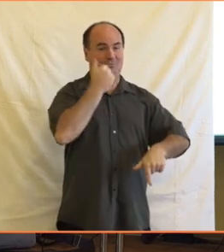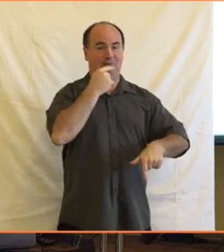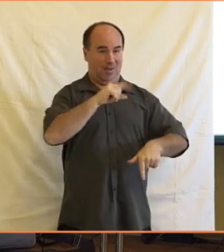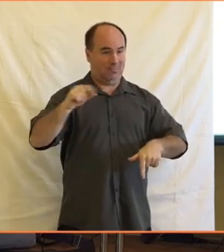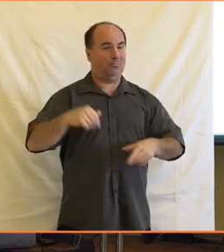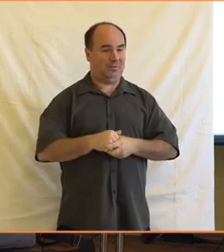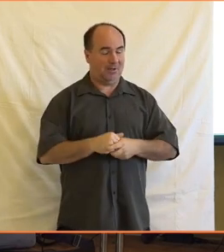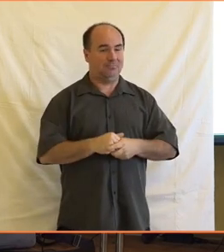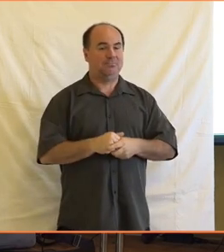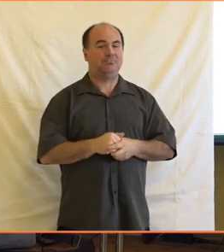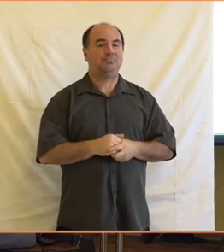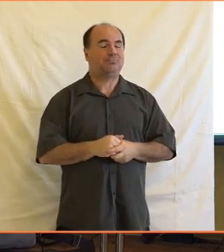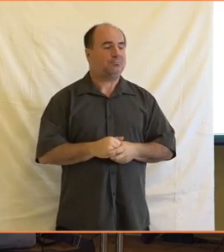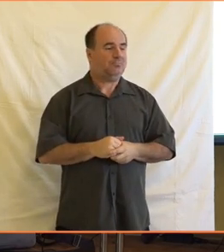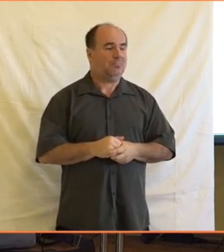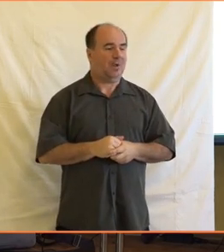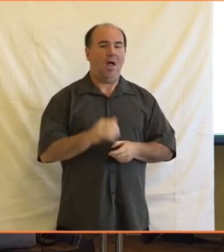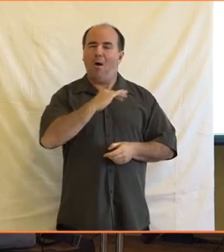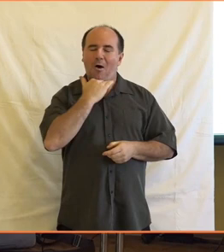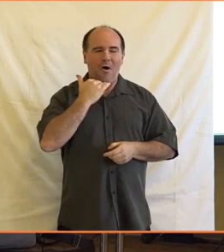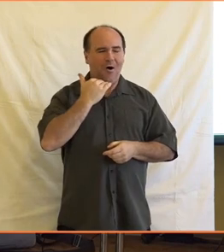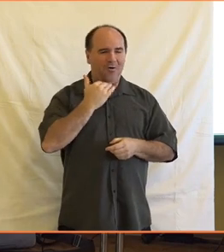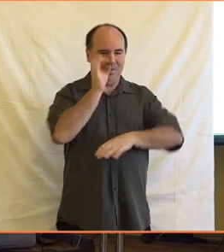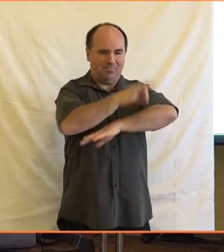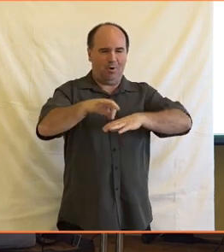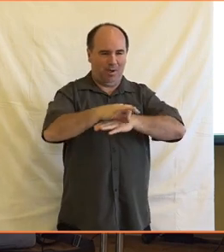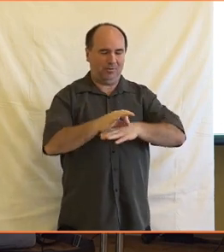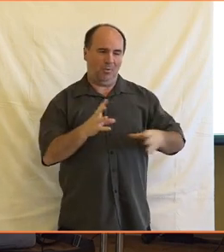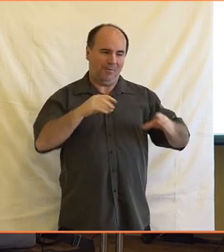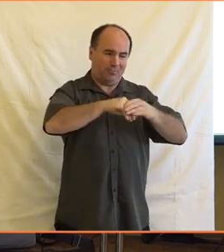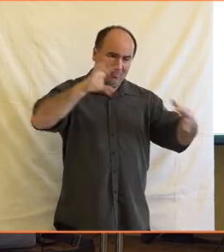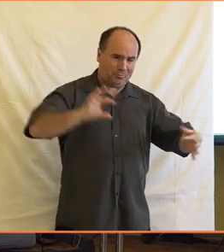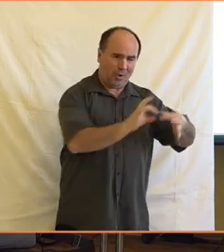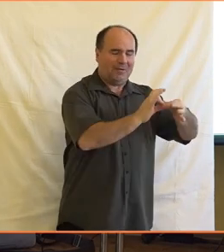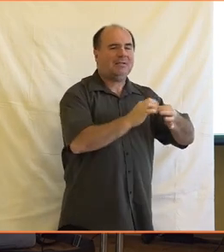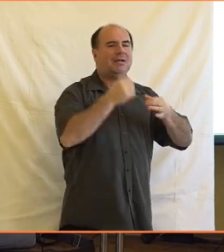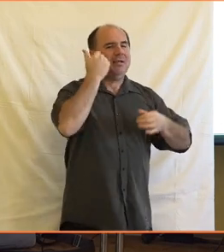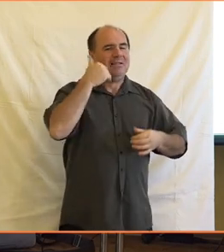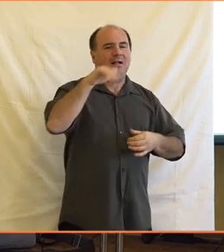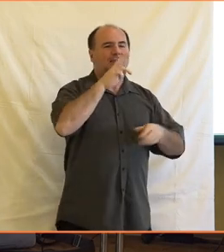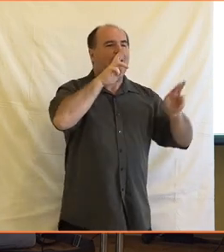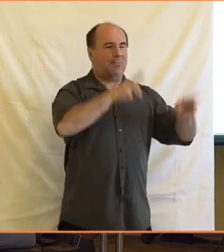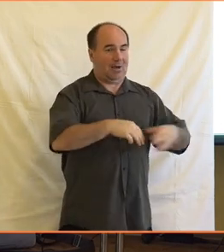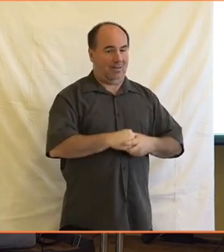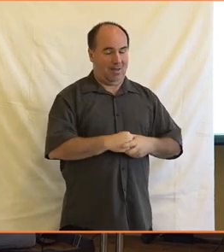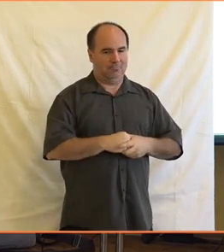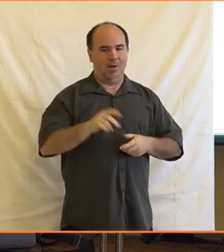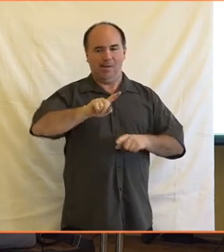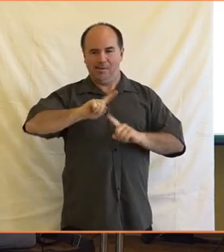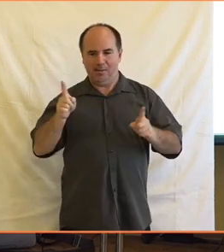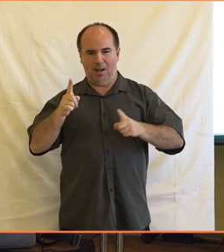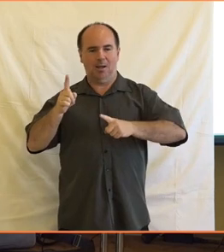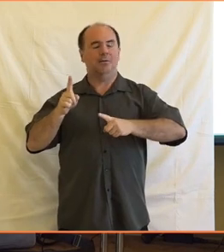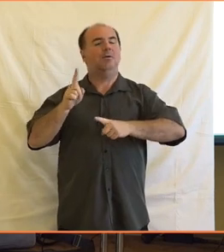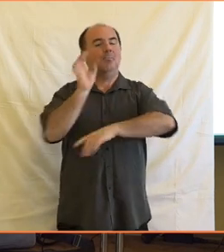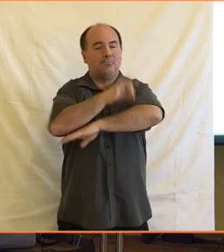Hodně z těchto projektů se zabývá lidskými právy a jiné jsou zaměřené na pomoc zranitelným